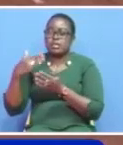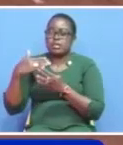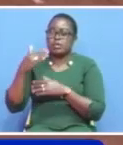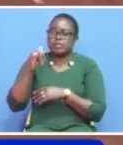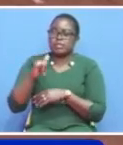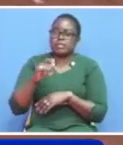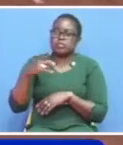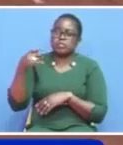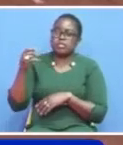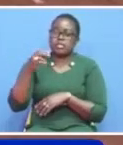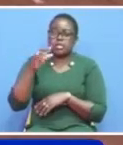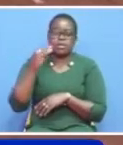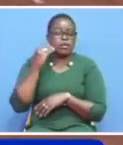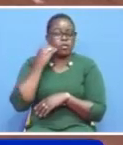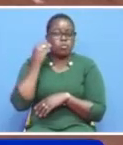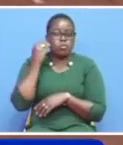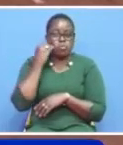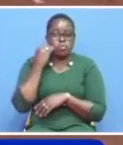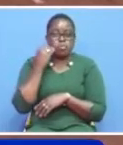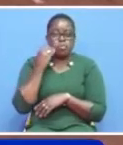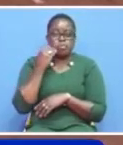tulienda nyumbani kwetu.